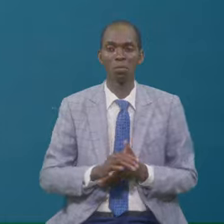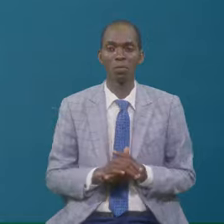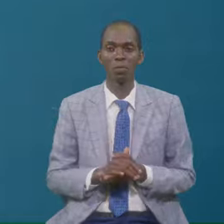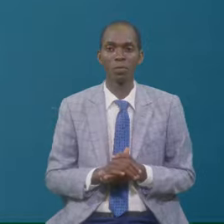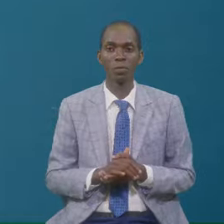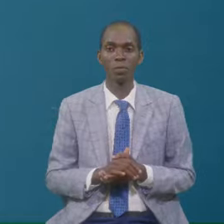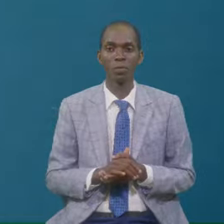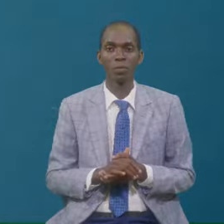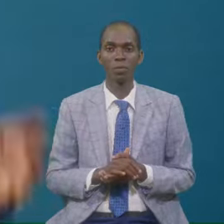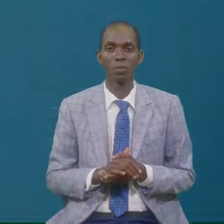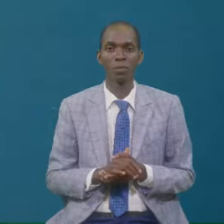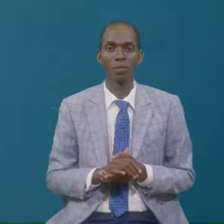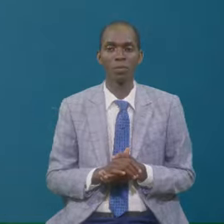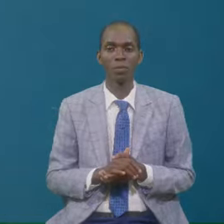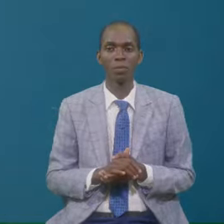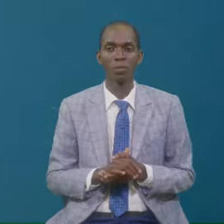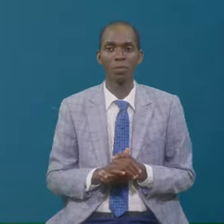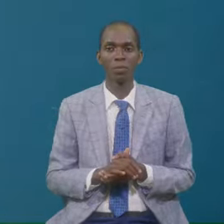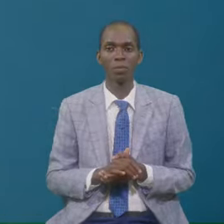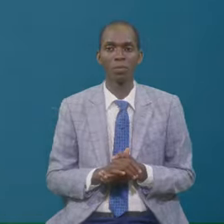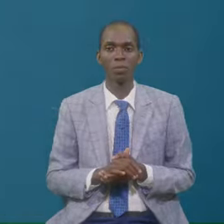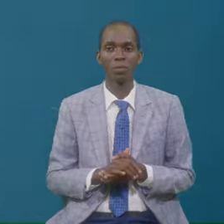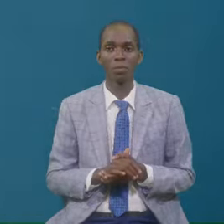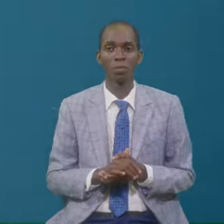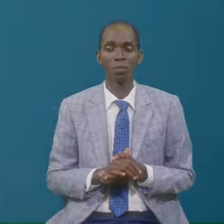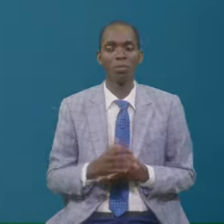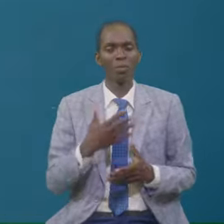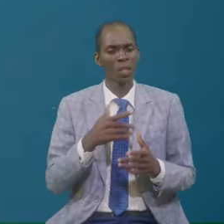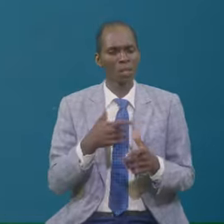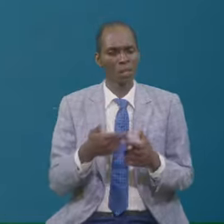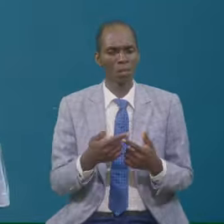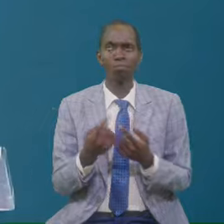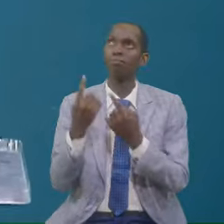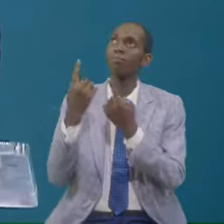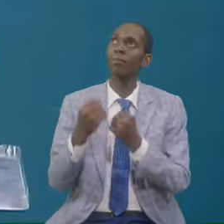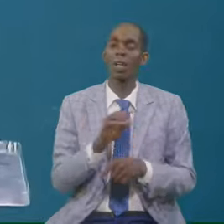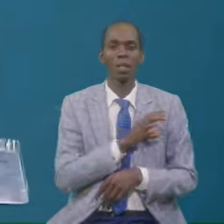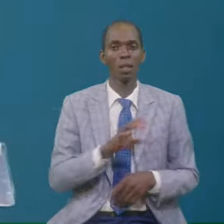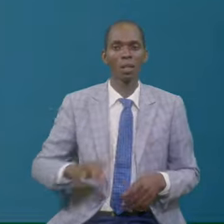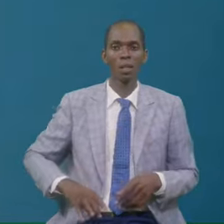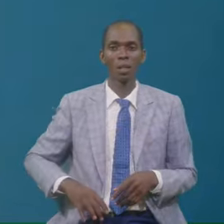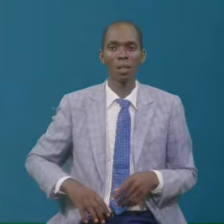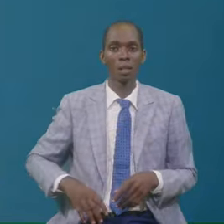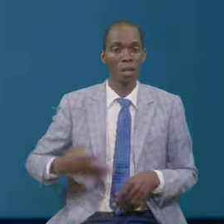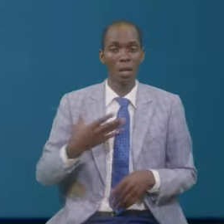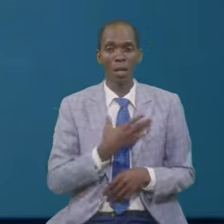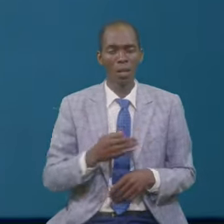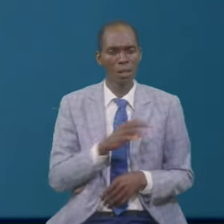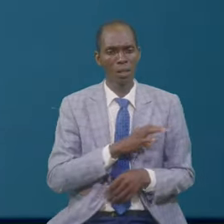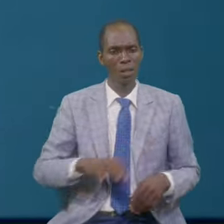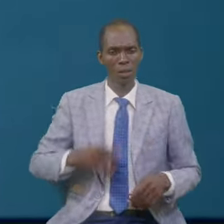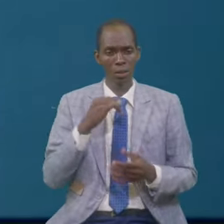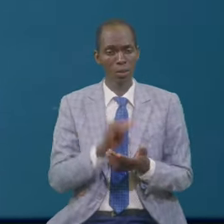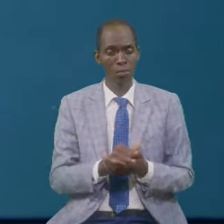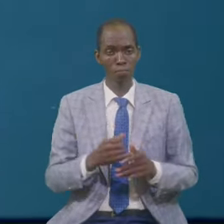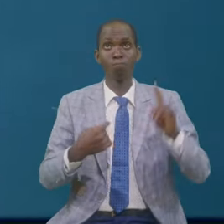మిమ్మును కాపాడే వారెవ్వరు లేరు. Then here comes Christ. అప్పుడు క్రీస్తు వస్తున్నాడు. And he says, I can stand for you.